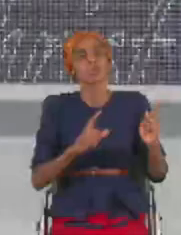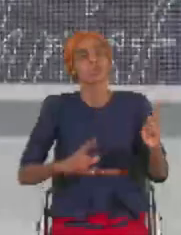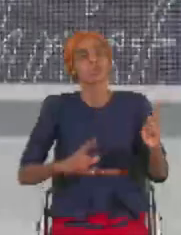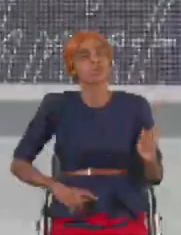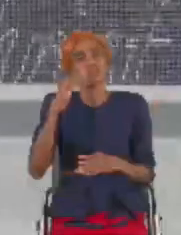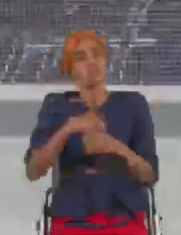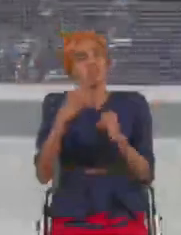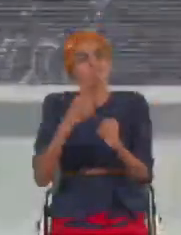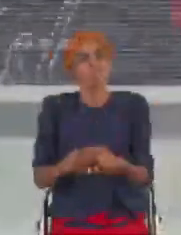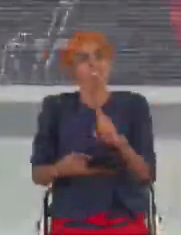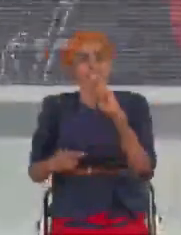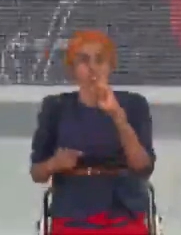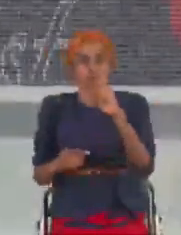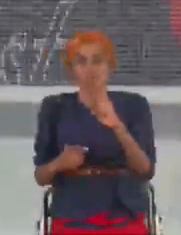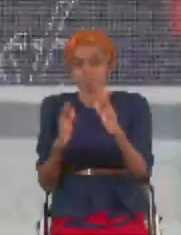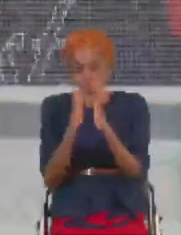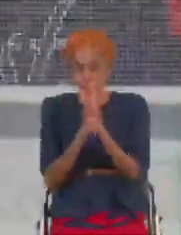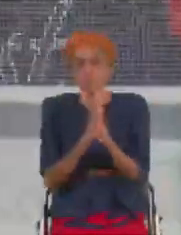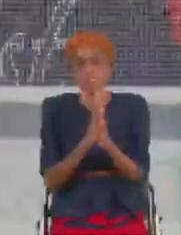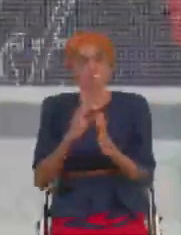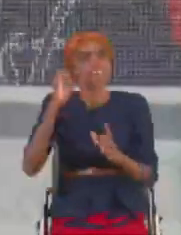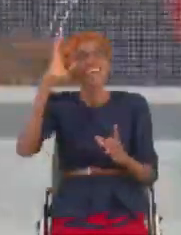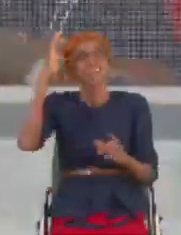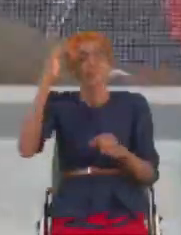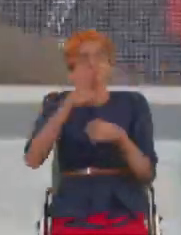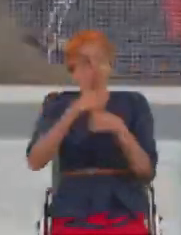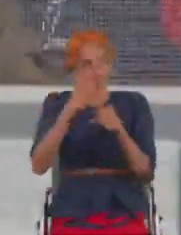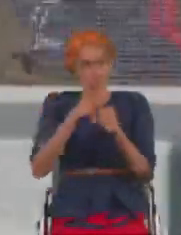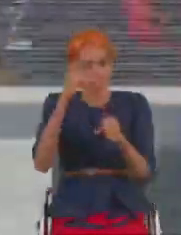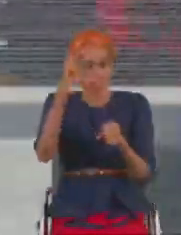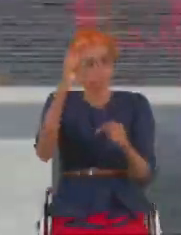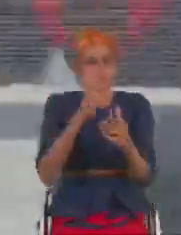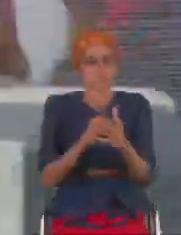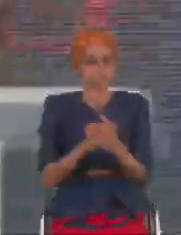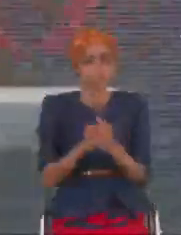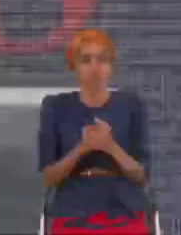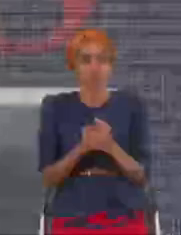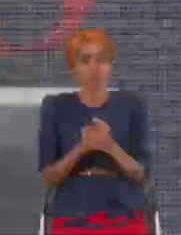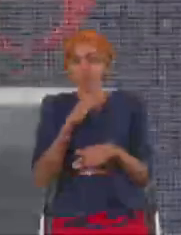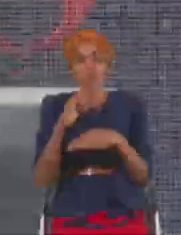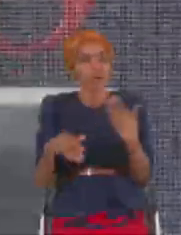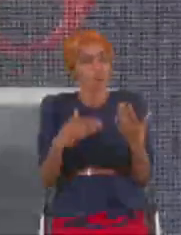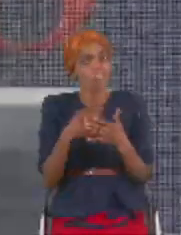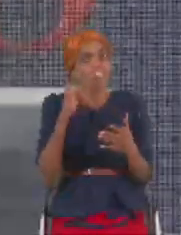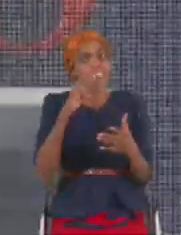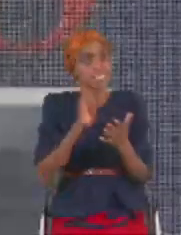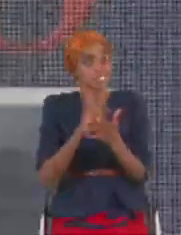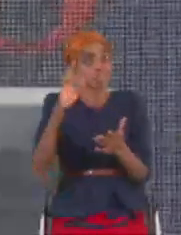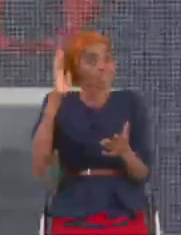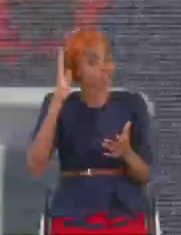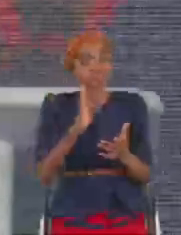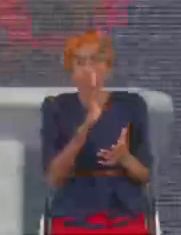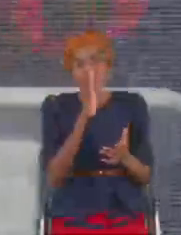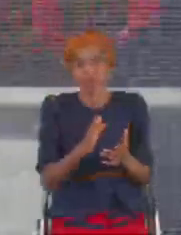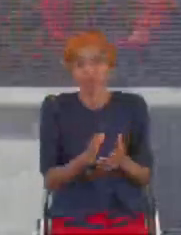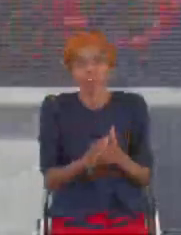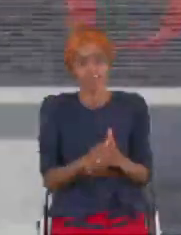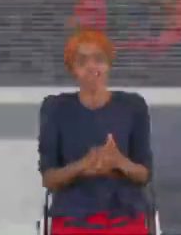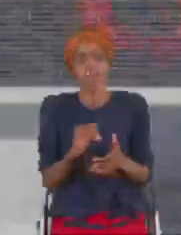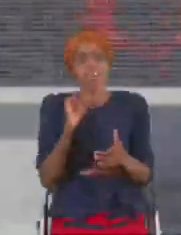on fera de toi il fera de toi il fera de toi il fera de toi tout ce que tu dois être